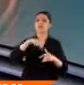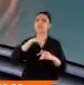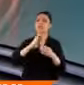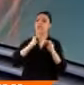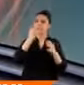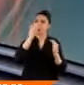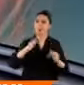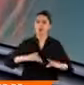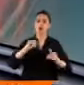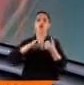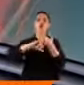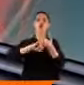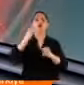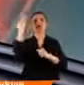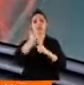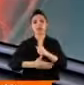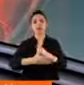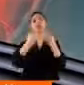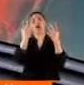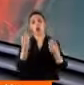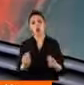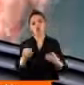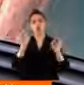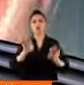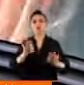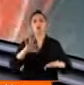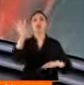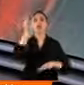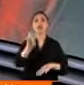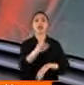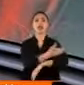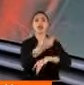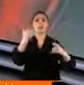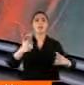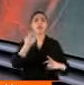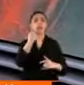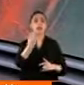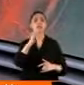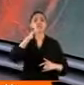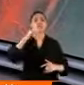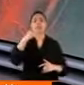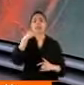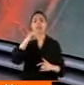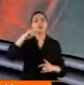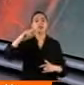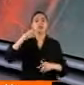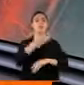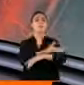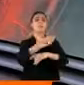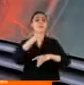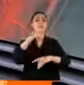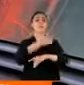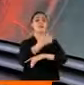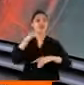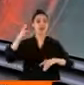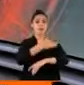günleri yeniden kısıtlama kapsamında artık. Tabii bu sadece 58 il için, yani kırmızı şehirler için geçerli. Diğer